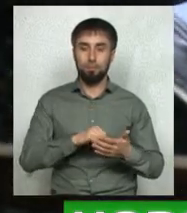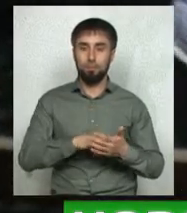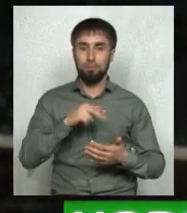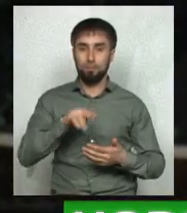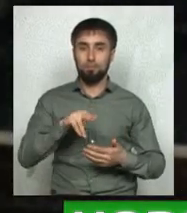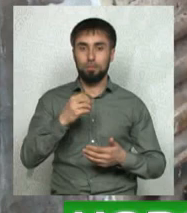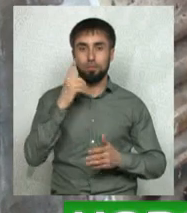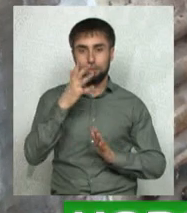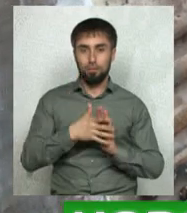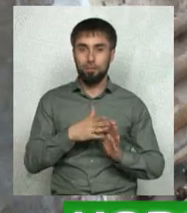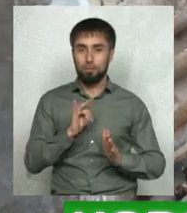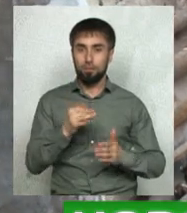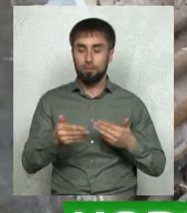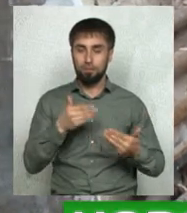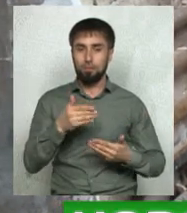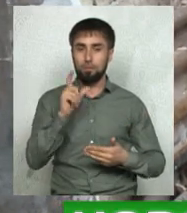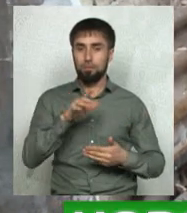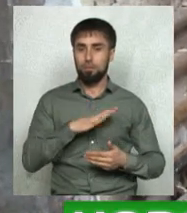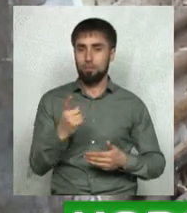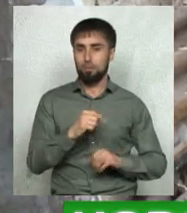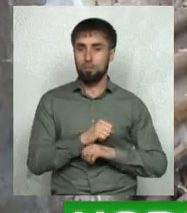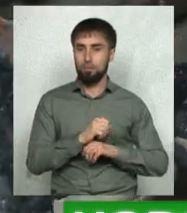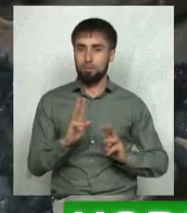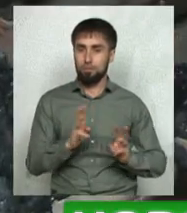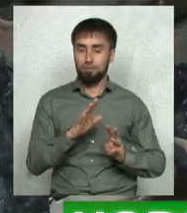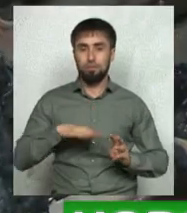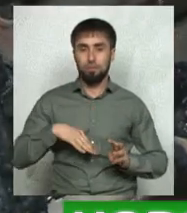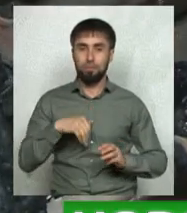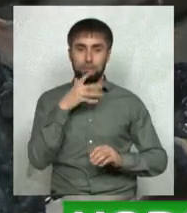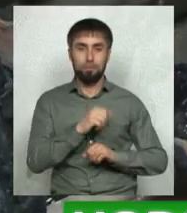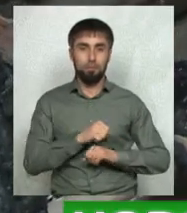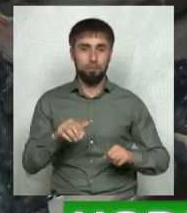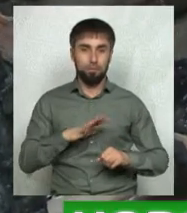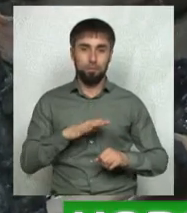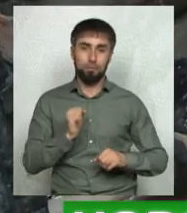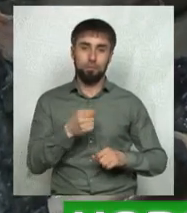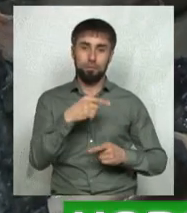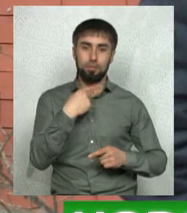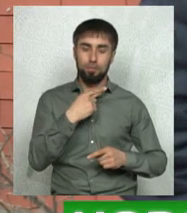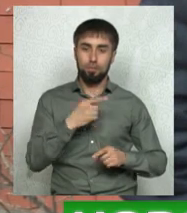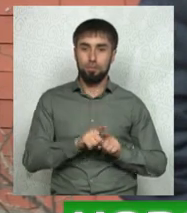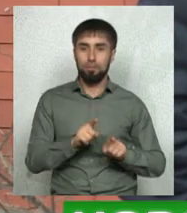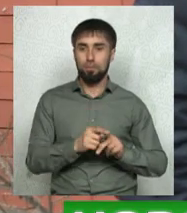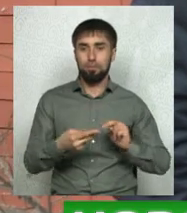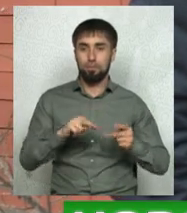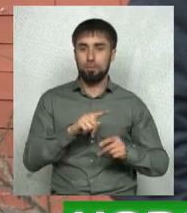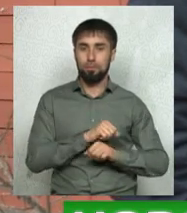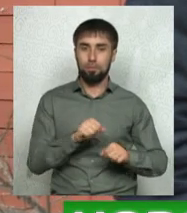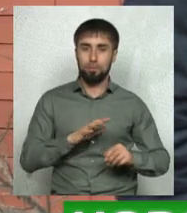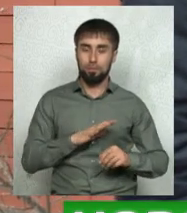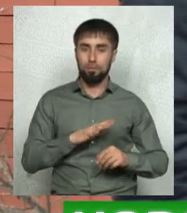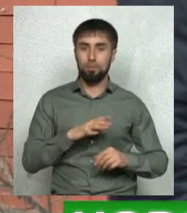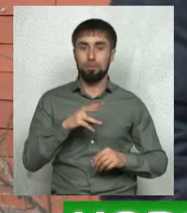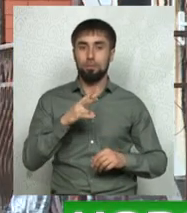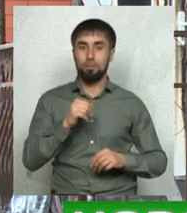еще выясняют. Кто-то из очевидцев говорит, что сперва вспыхнул пожар, за которым последовал взрыв. Другие утверждают обратное. На момент